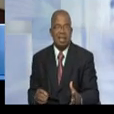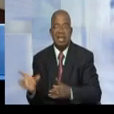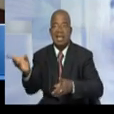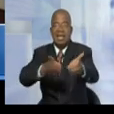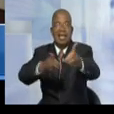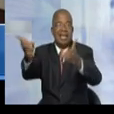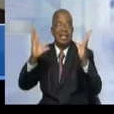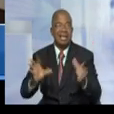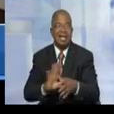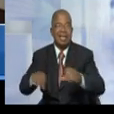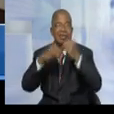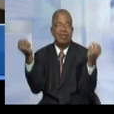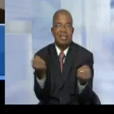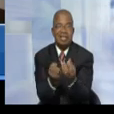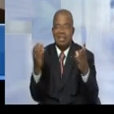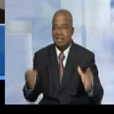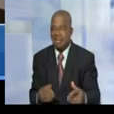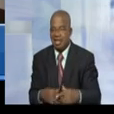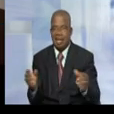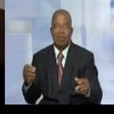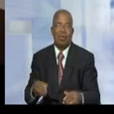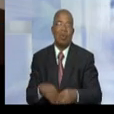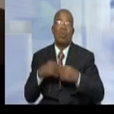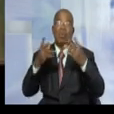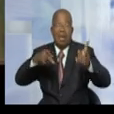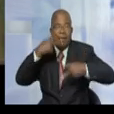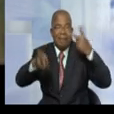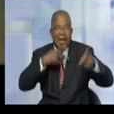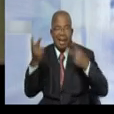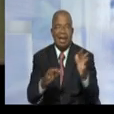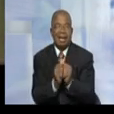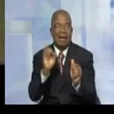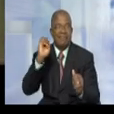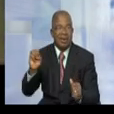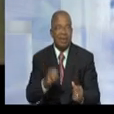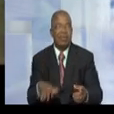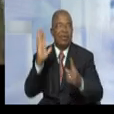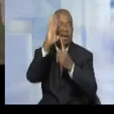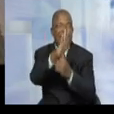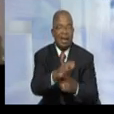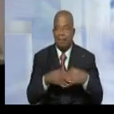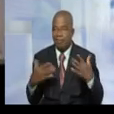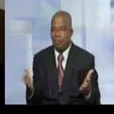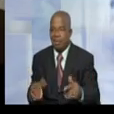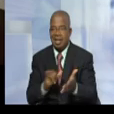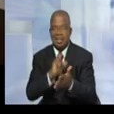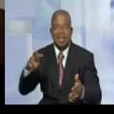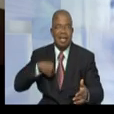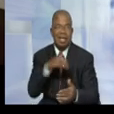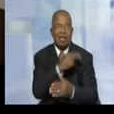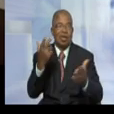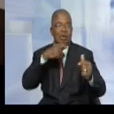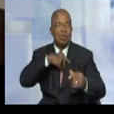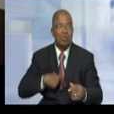nos potentialités, le fleuve où il y a une opportunité, la construction de grands établissements